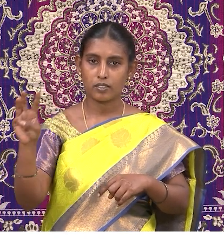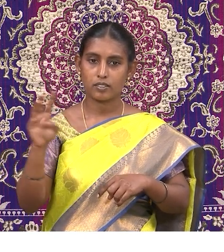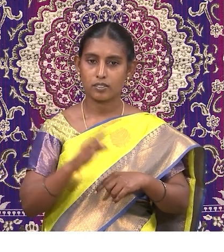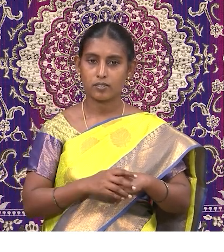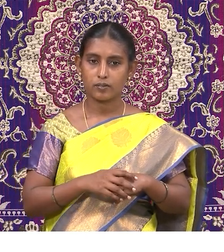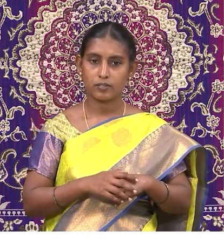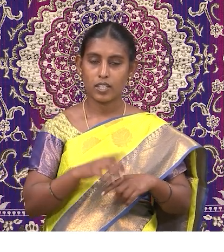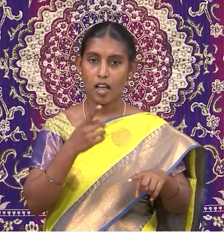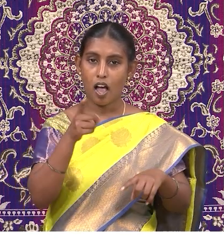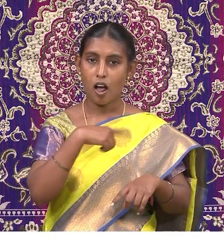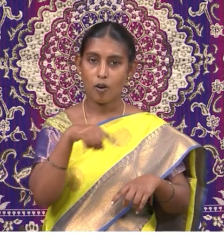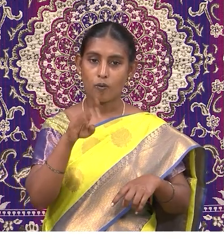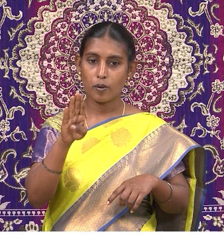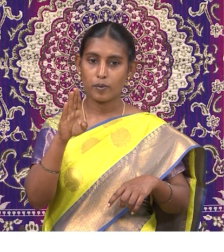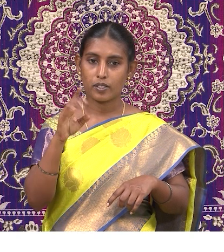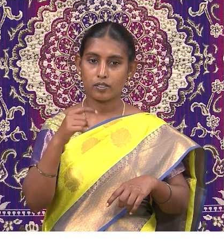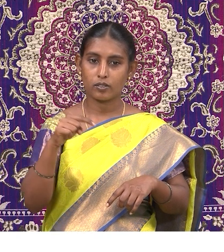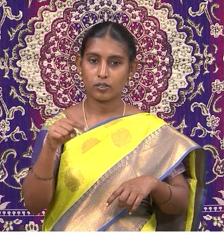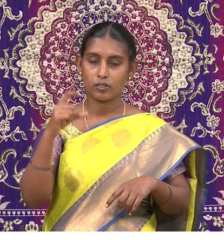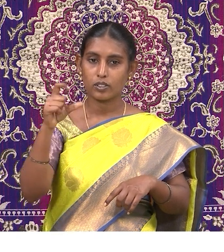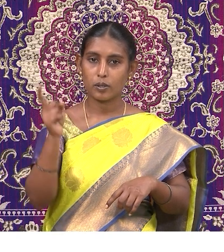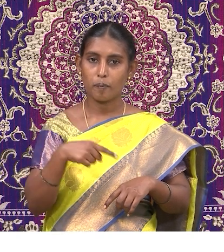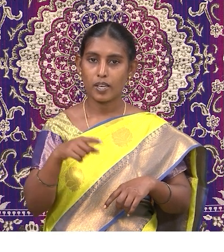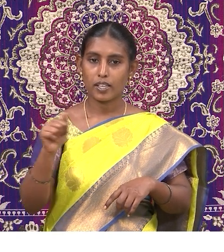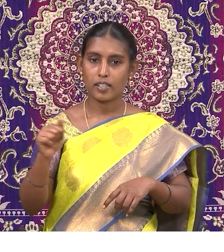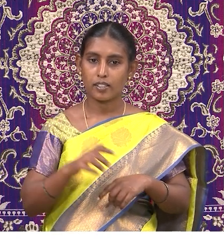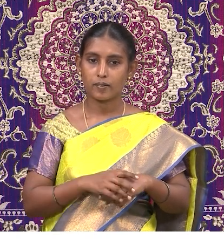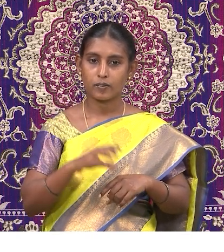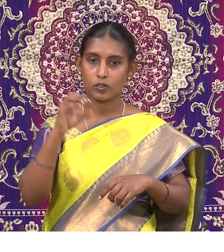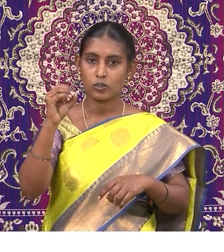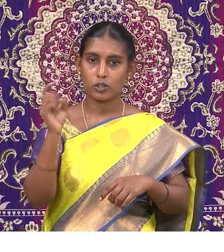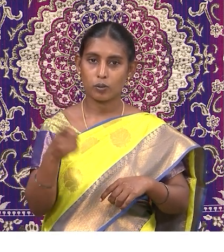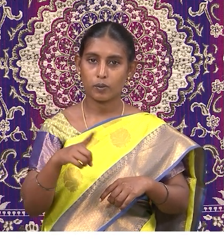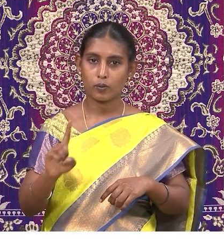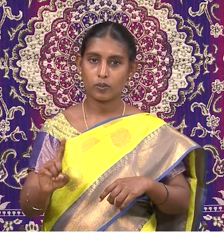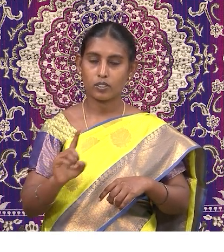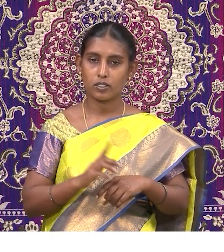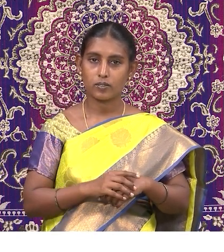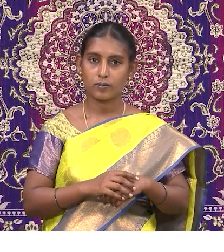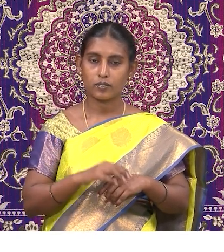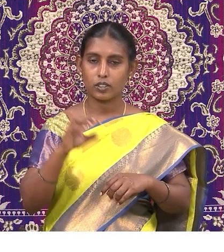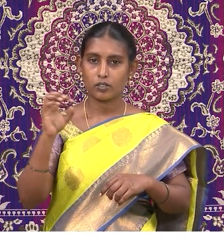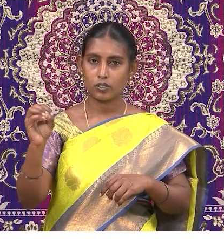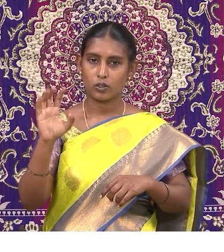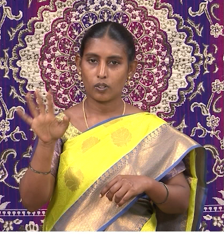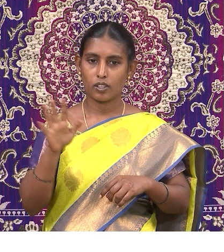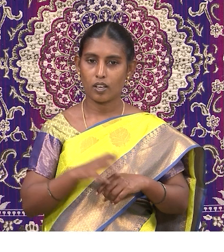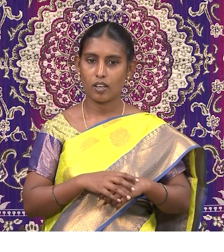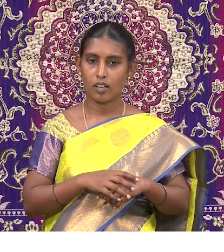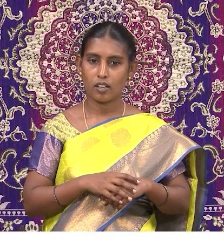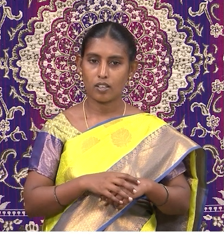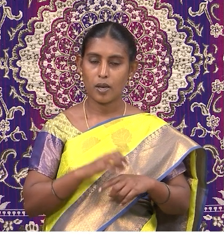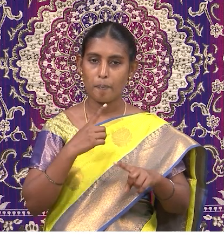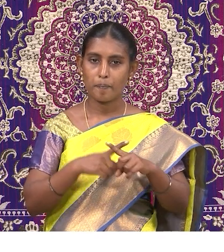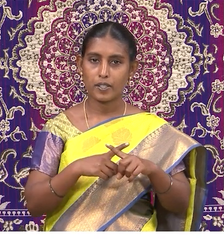பை ஏ. சி வந்து பூஜ்ஜியம், ஏ வந்து ஒன்று, சைஃபரை ஒன்றால் வகுத்தா கிடைக்கிறது பூஜ்ஜியம் தானே. அப்போ பெருக்கற்